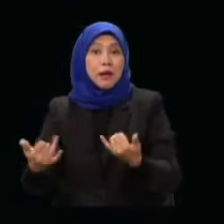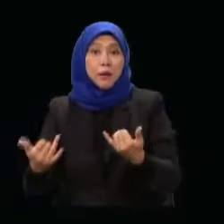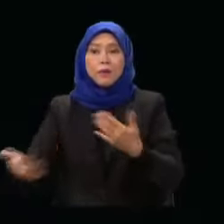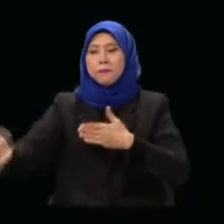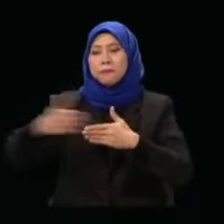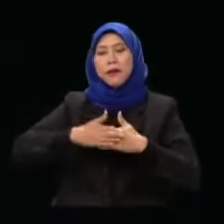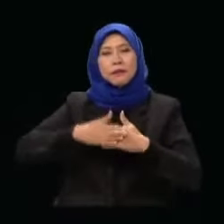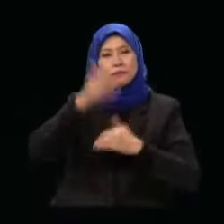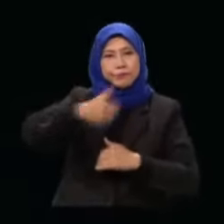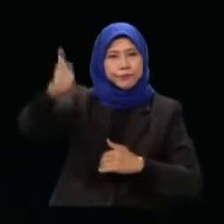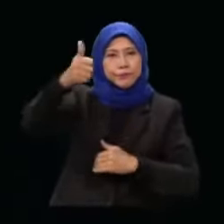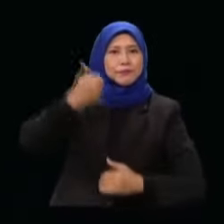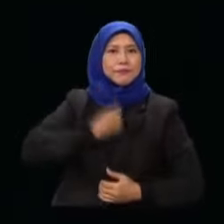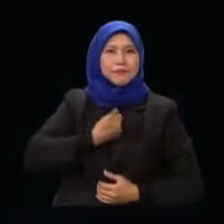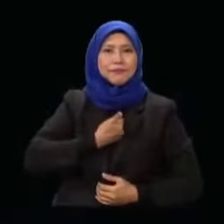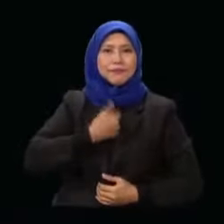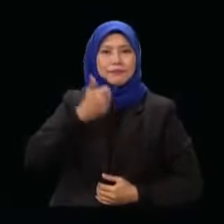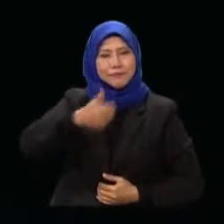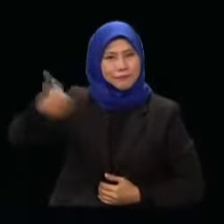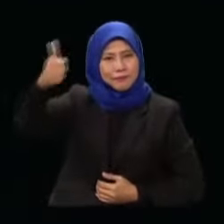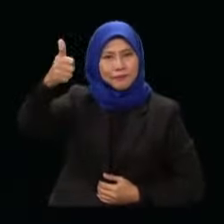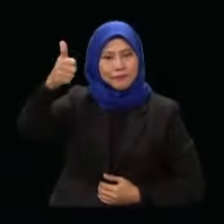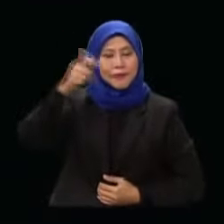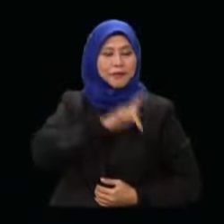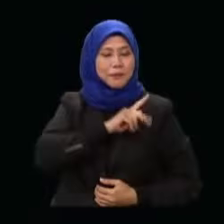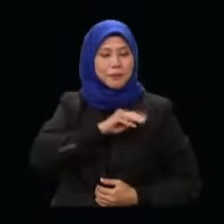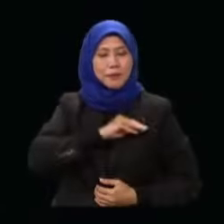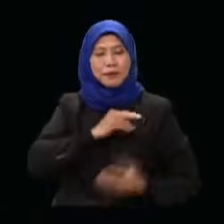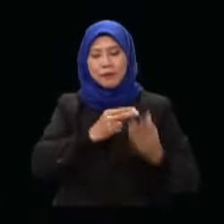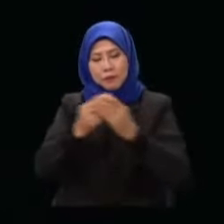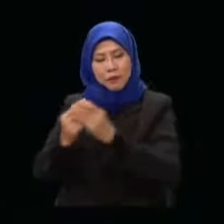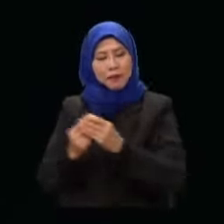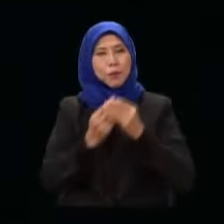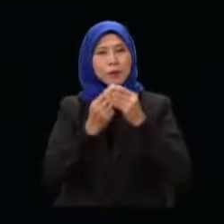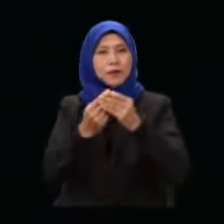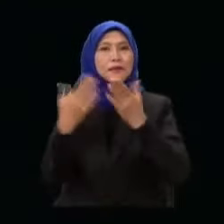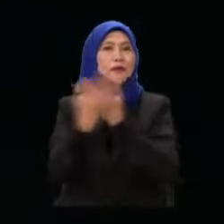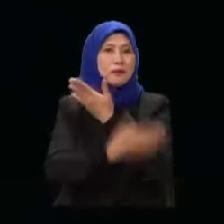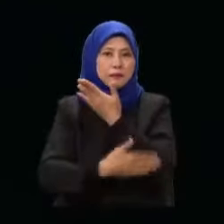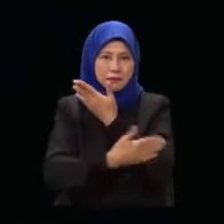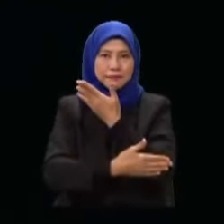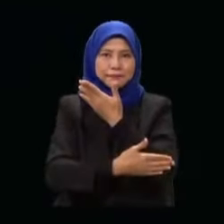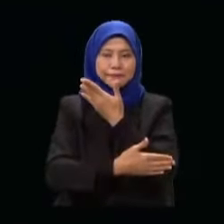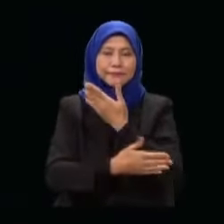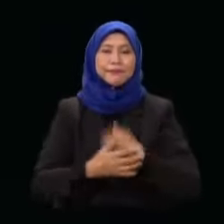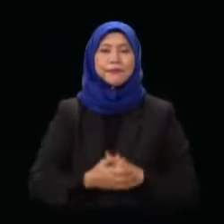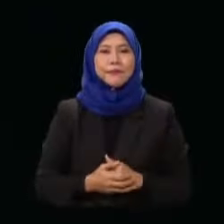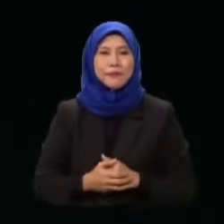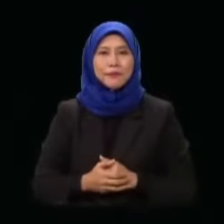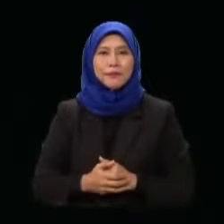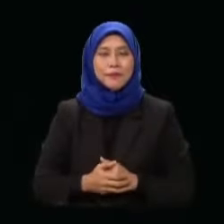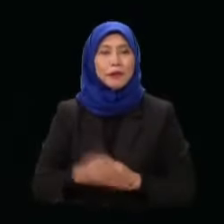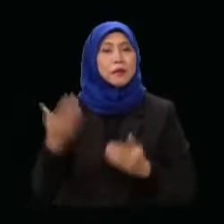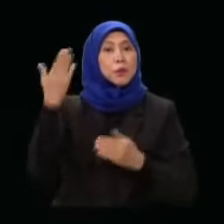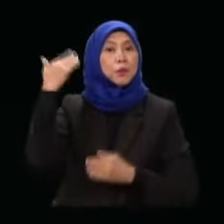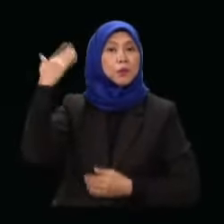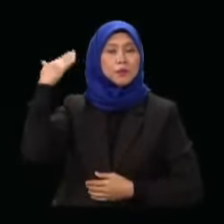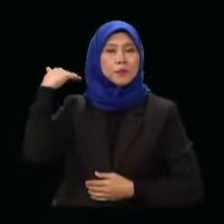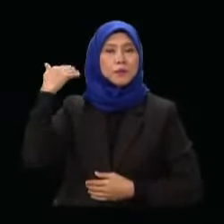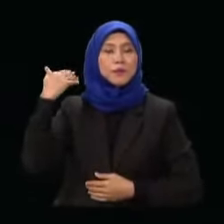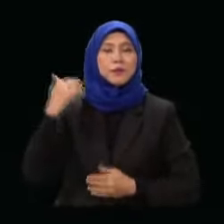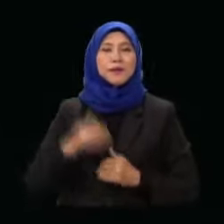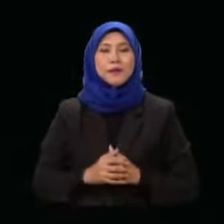yang ada rumah Disney kemitraan perpaduan negara Dumadi sedih dan sebagai sebuah Gem triatmi karena sebelum Nia